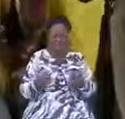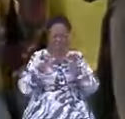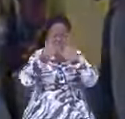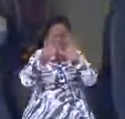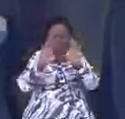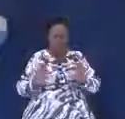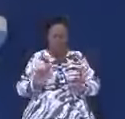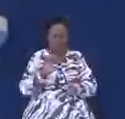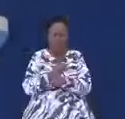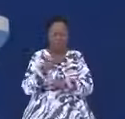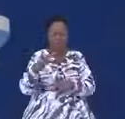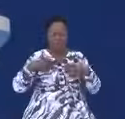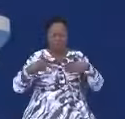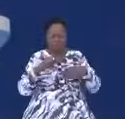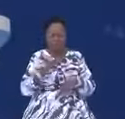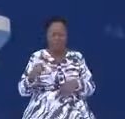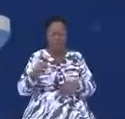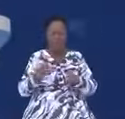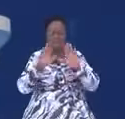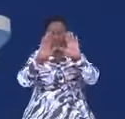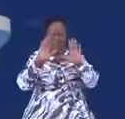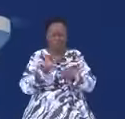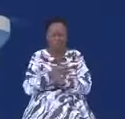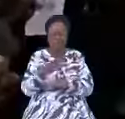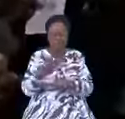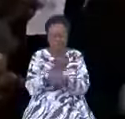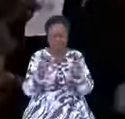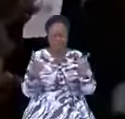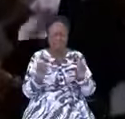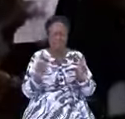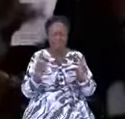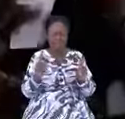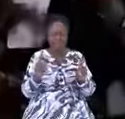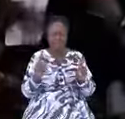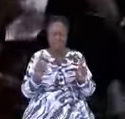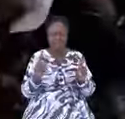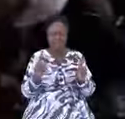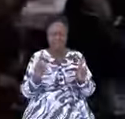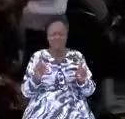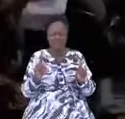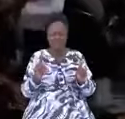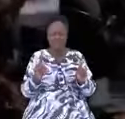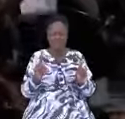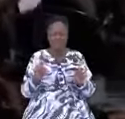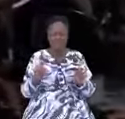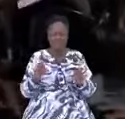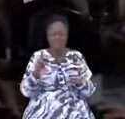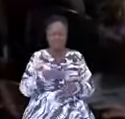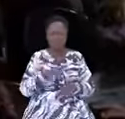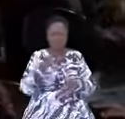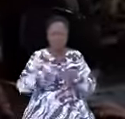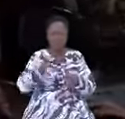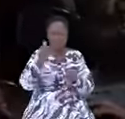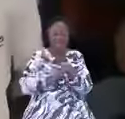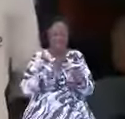miracle de délivrance pour tout le monde au nom de jésus